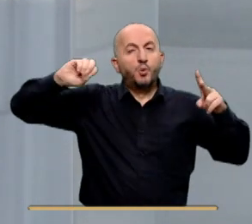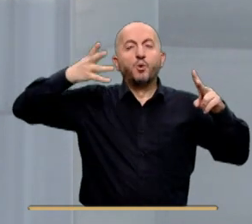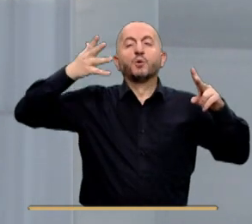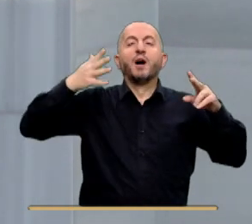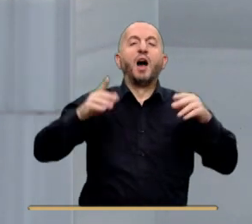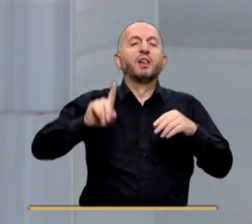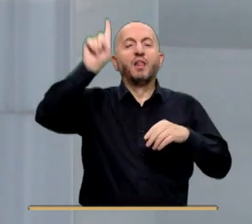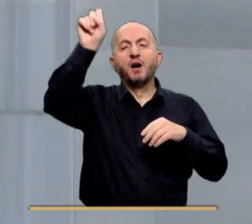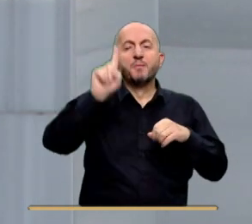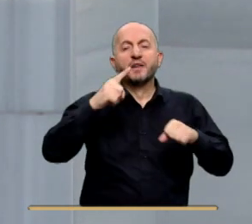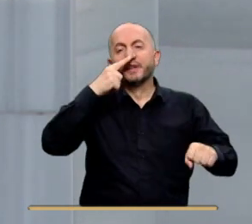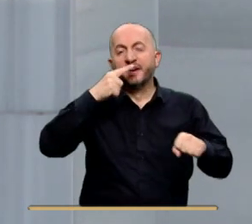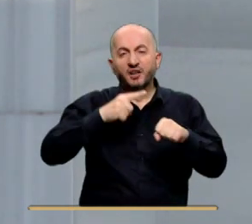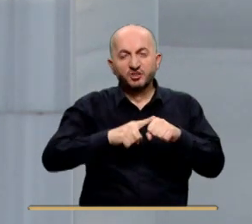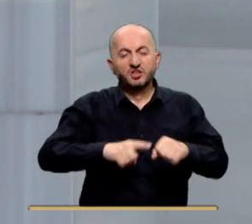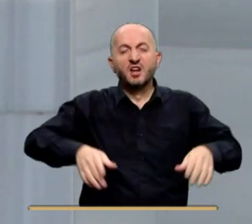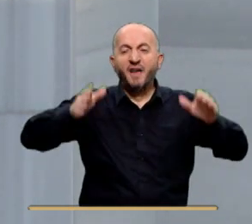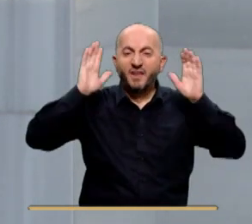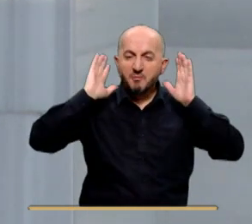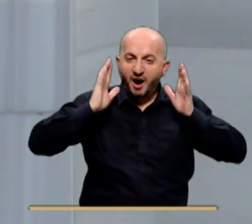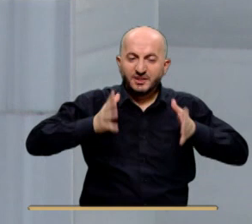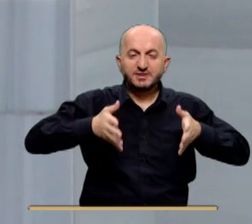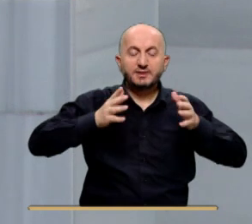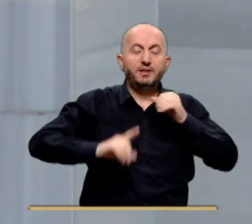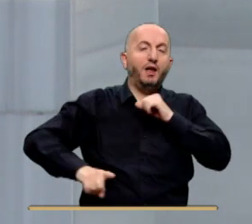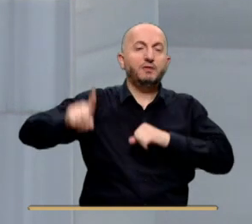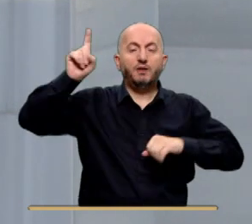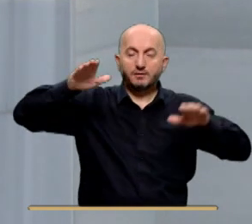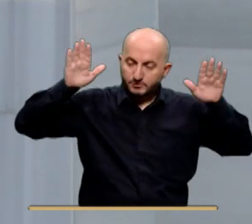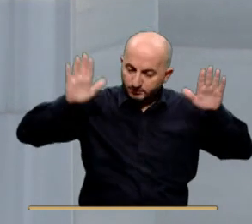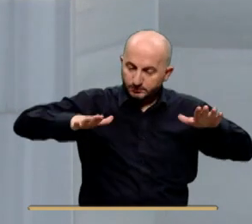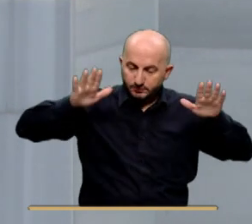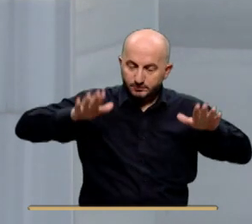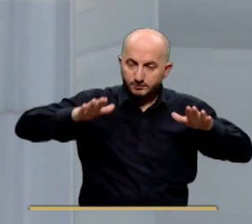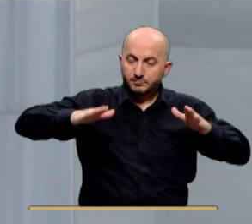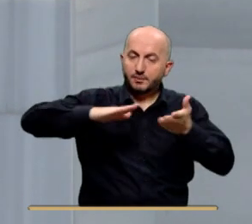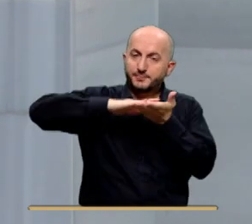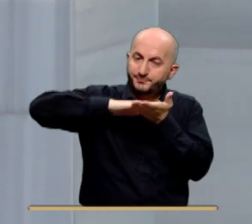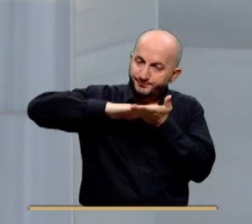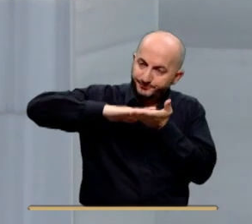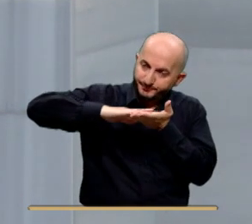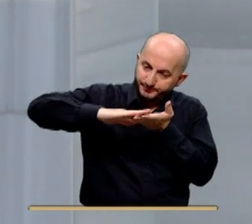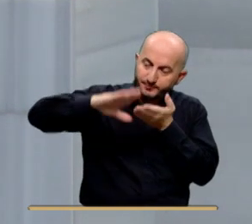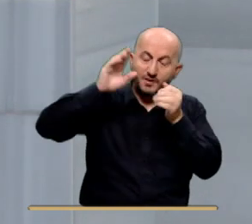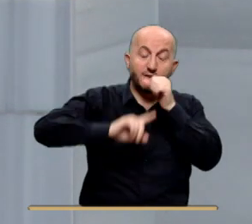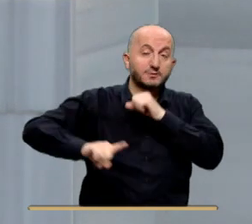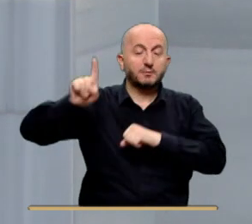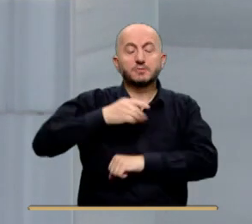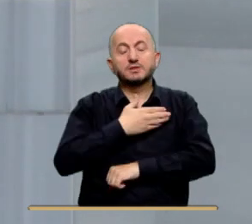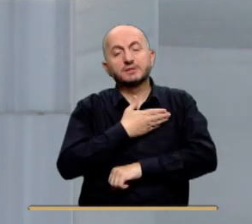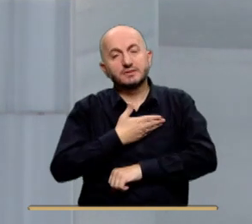kelime-i tevhid ile, namaz ile, Allah'a kullukla şekillendiren, Rabbini